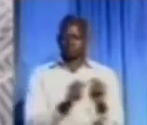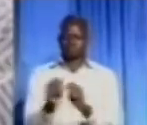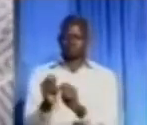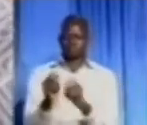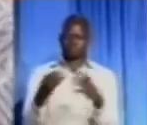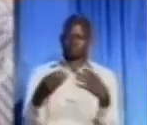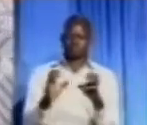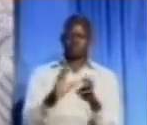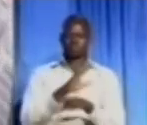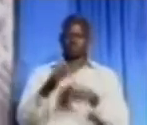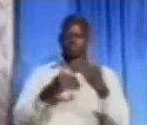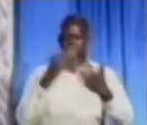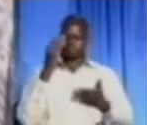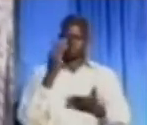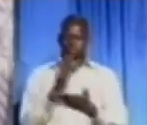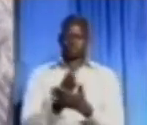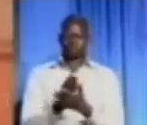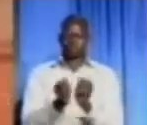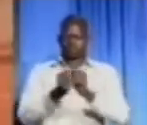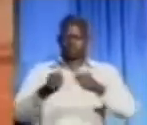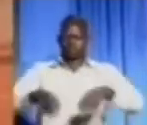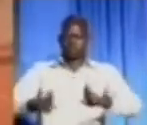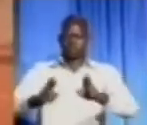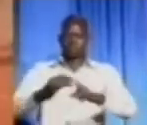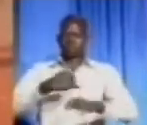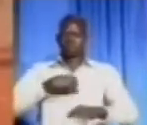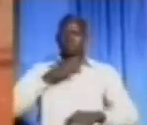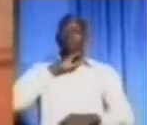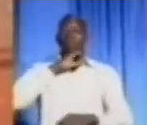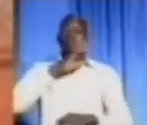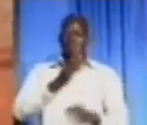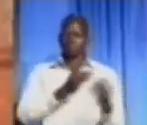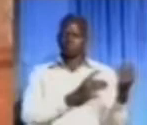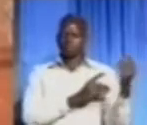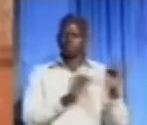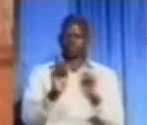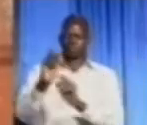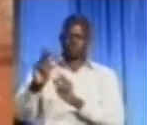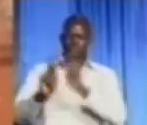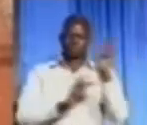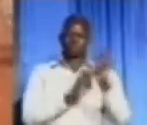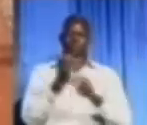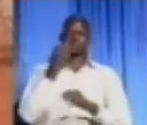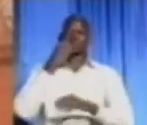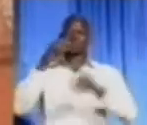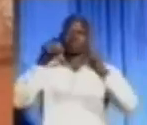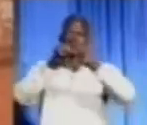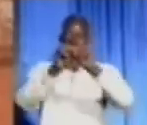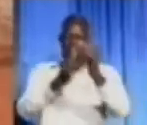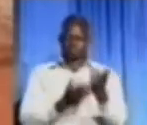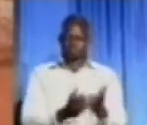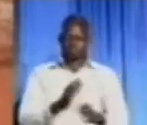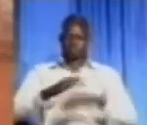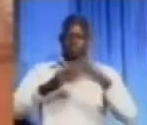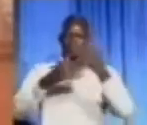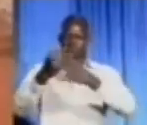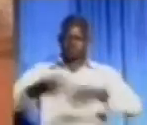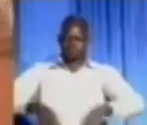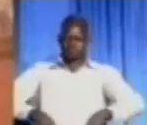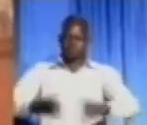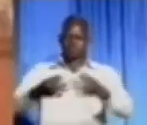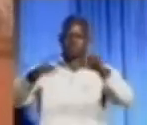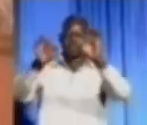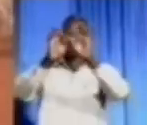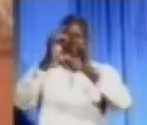tout est bloqué. Sans route, il n'y a rien. Depuis Belle Lurette, la population, elle aussi, attendait le bitumage de cette voie capitale pour